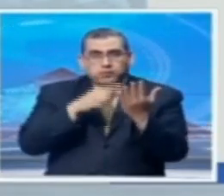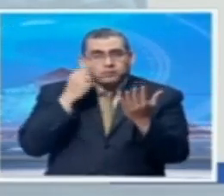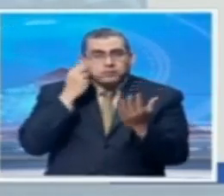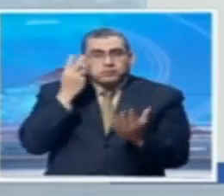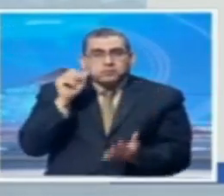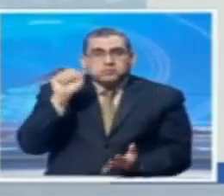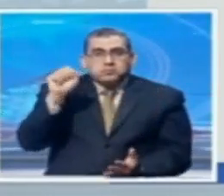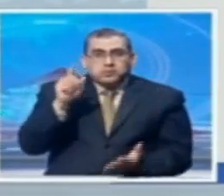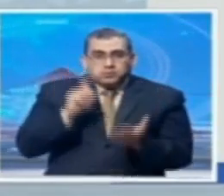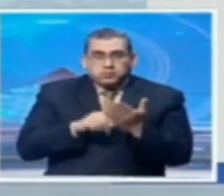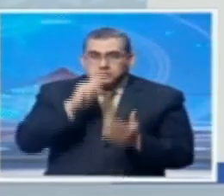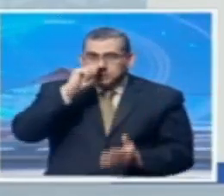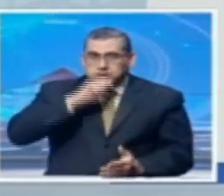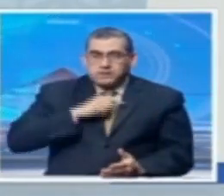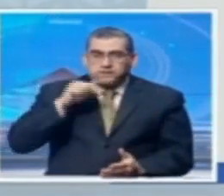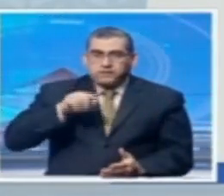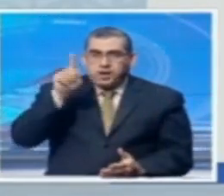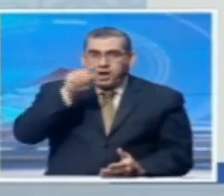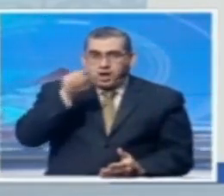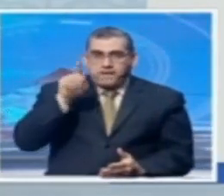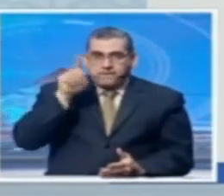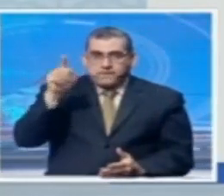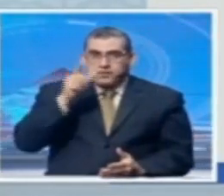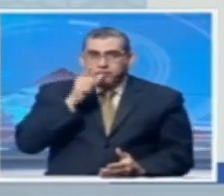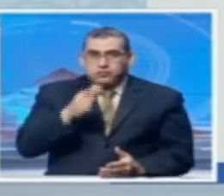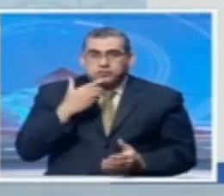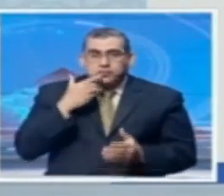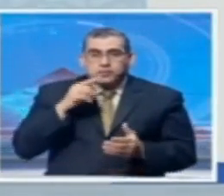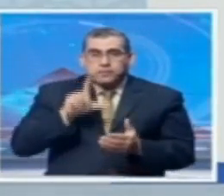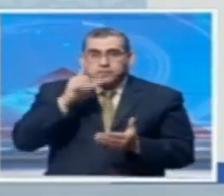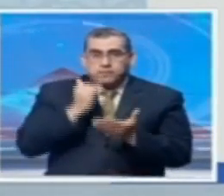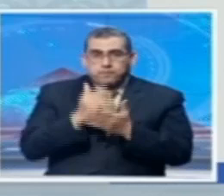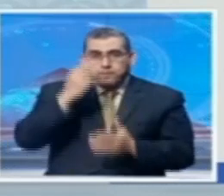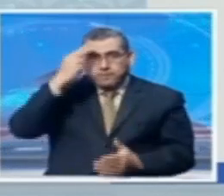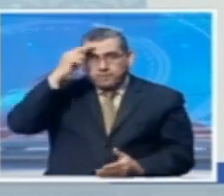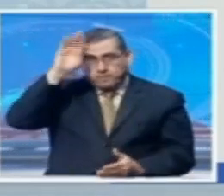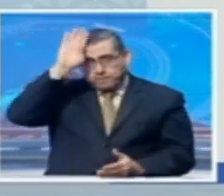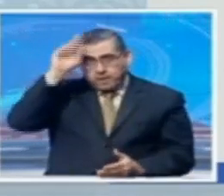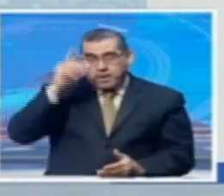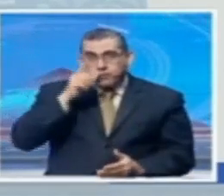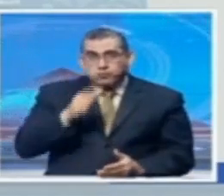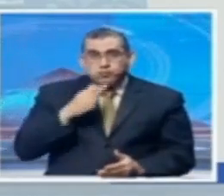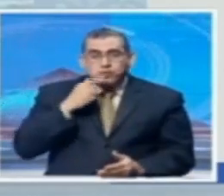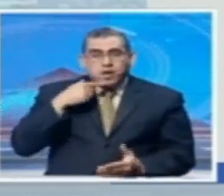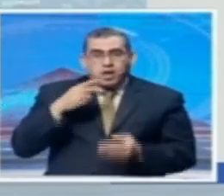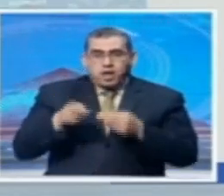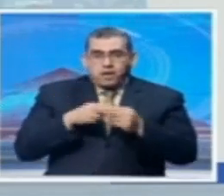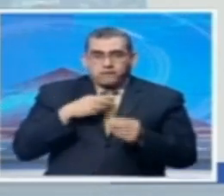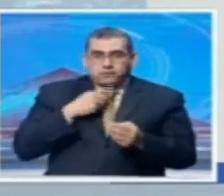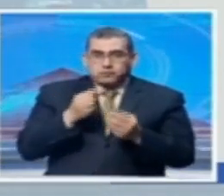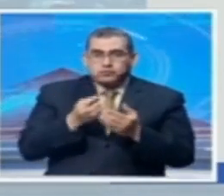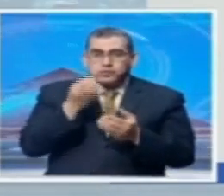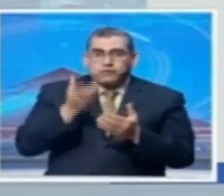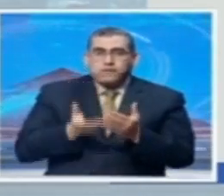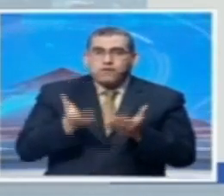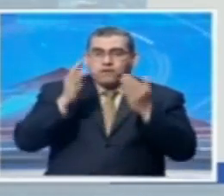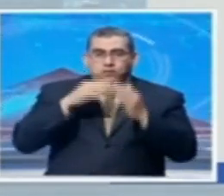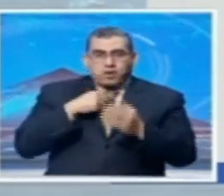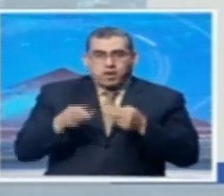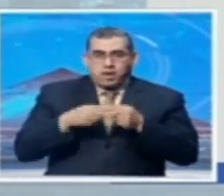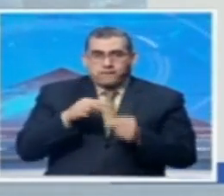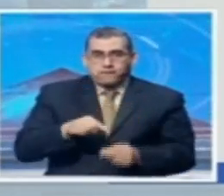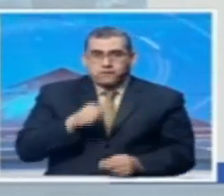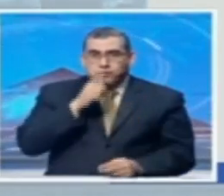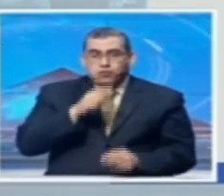استنتاجات مسيئة وغير صحيحة عن قيادة المملكة ولا يمكن قبولها بأي حال من